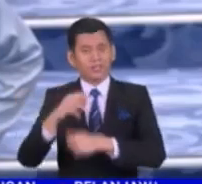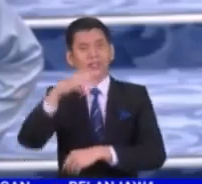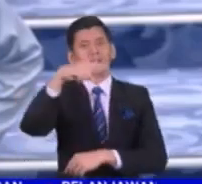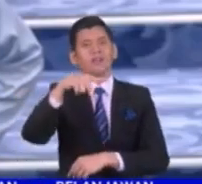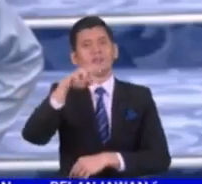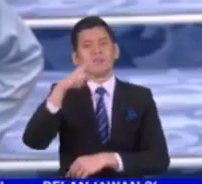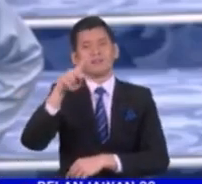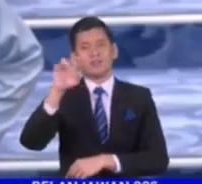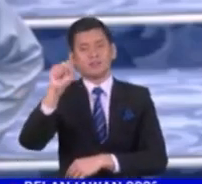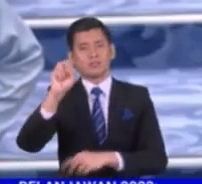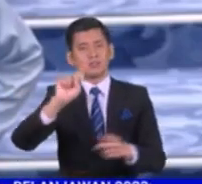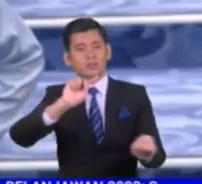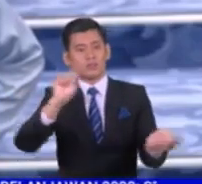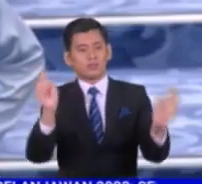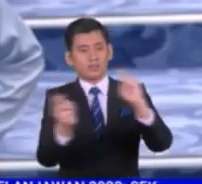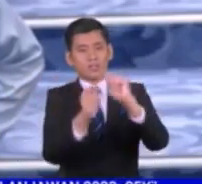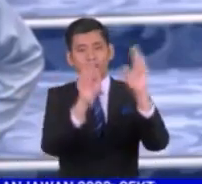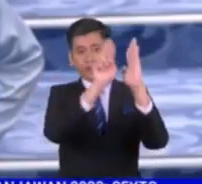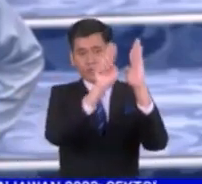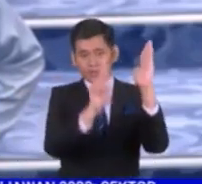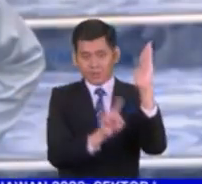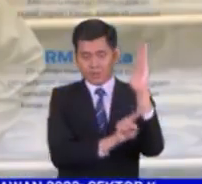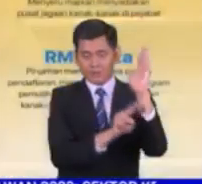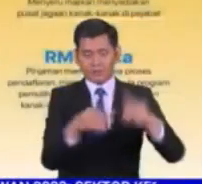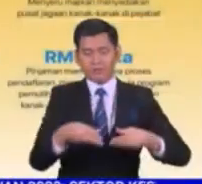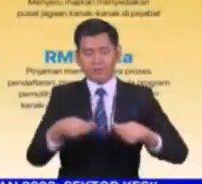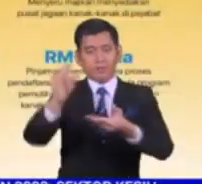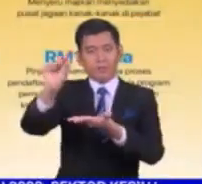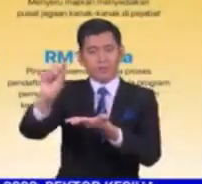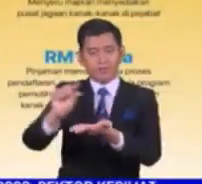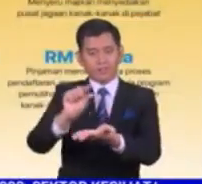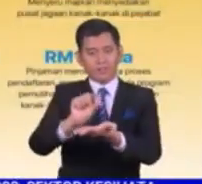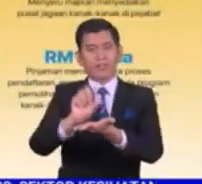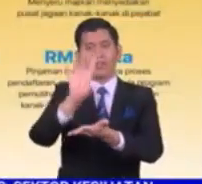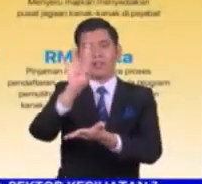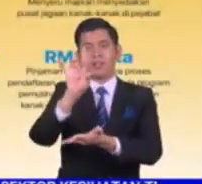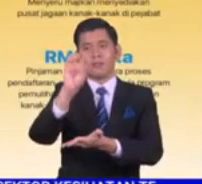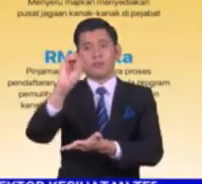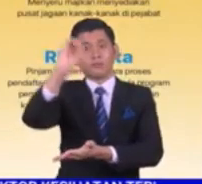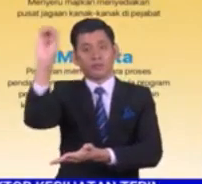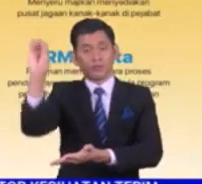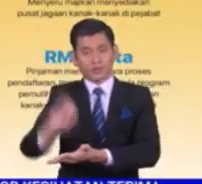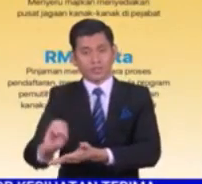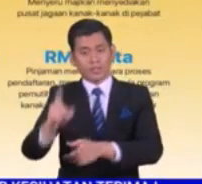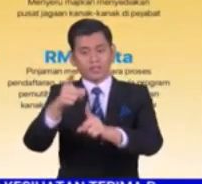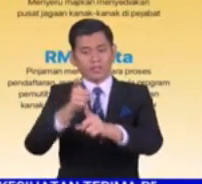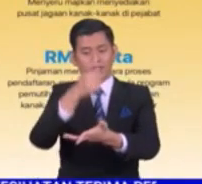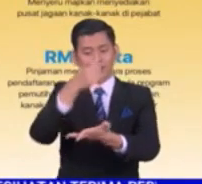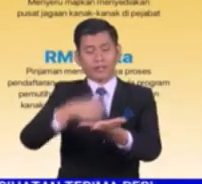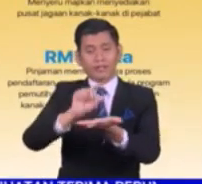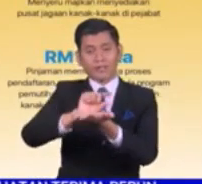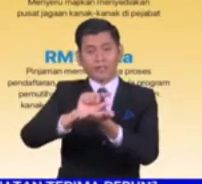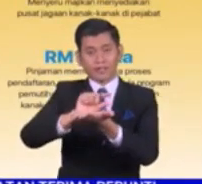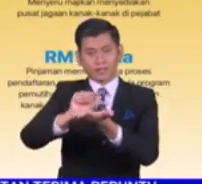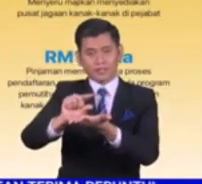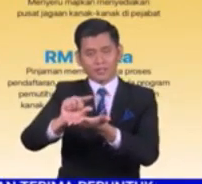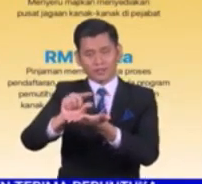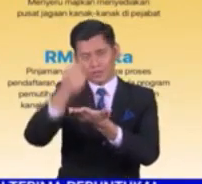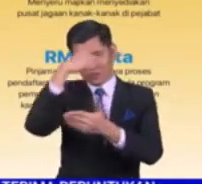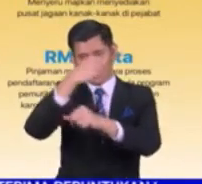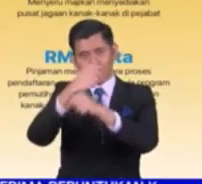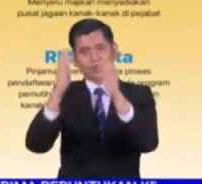Perkeso akan meminda aktanya untuk membolehkan pemberian geran bersamaan 80% daripada nilai gaji yang diinsuranskan